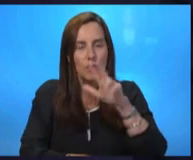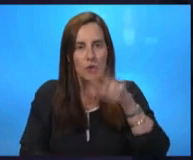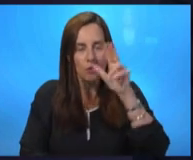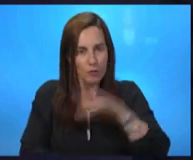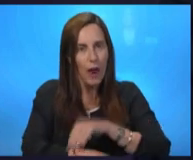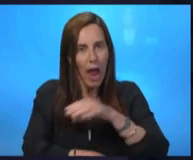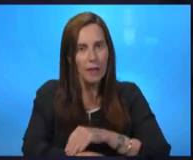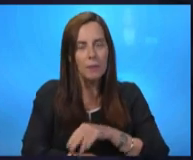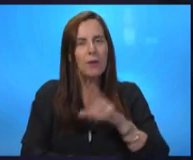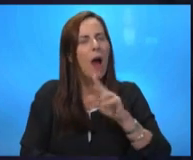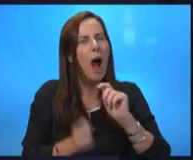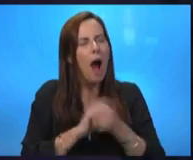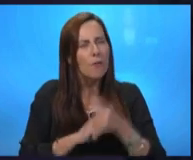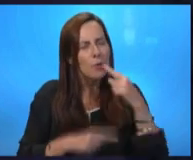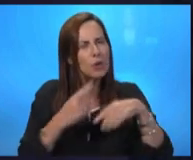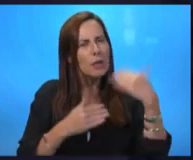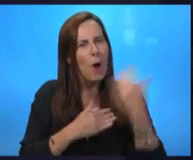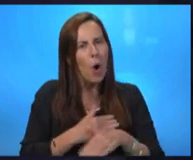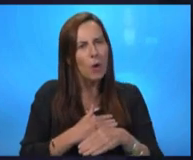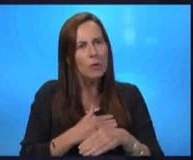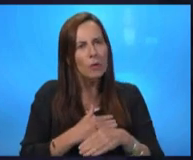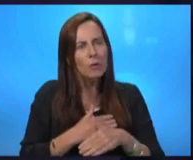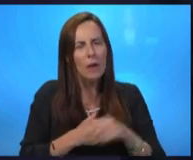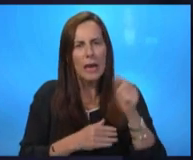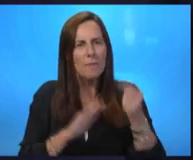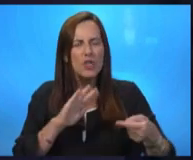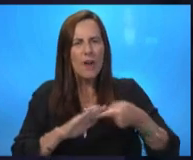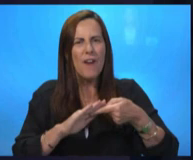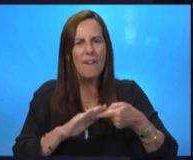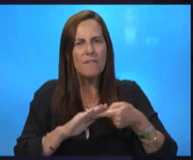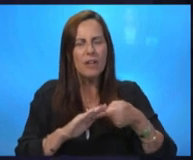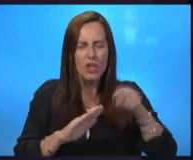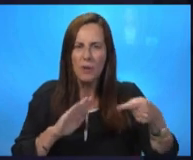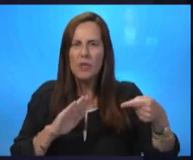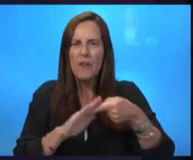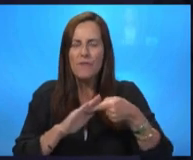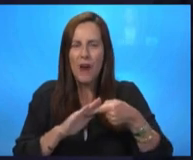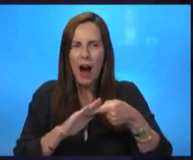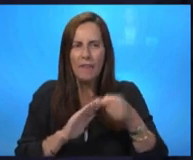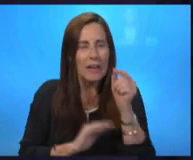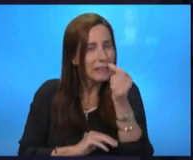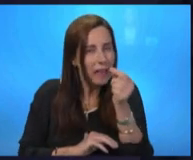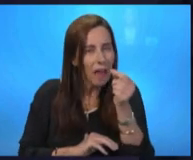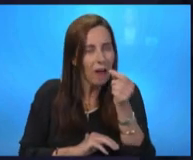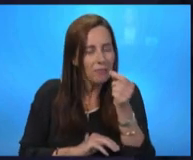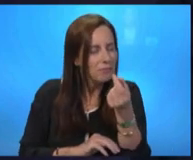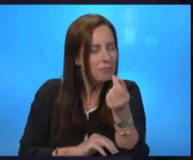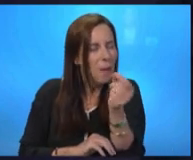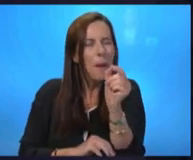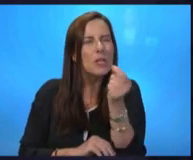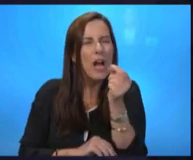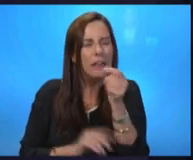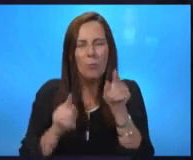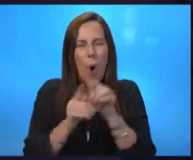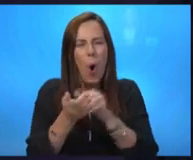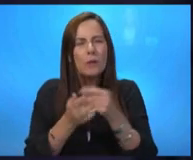מ3,000 שוודים, נהפכו בשנים האחרונות לביונים. יש להם שבב אלקטרוני קטנטן, בגודל של גרגיר אורז,